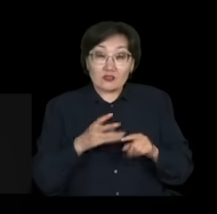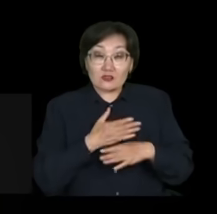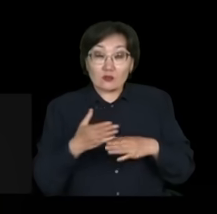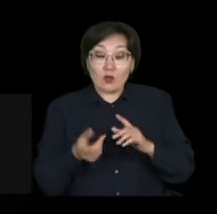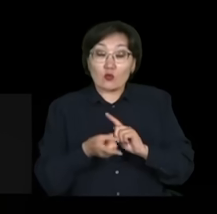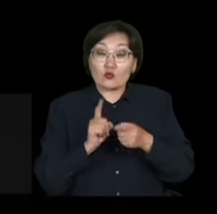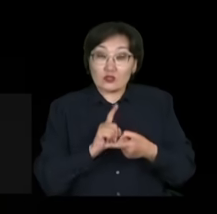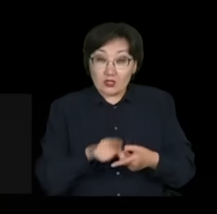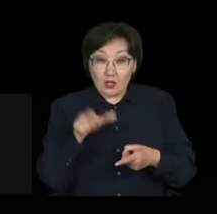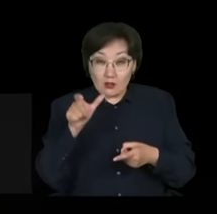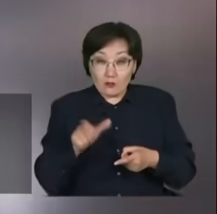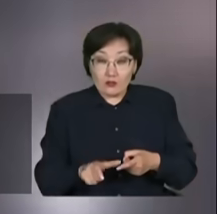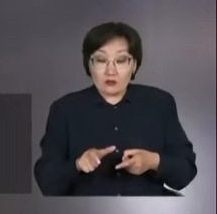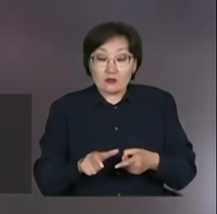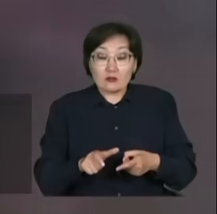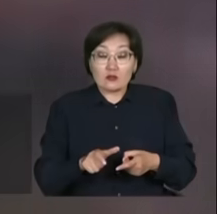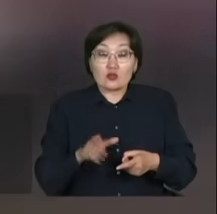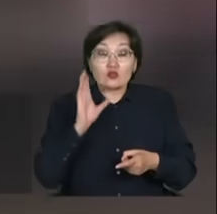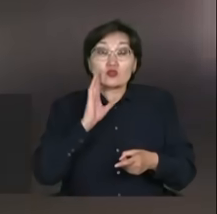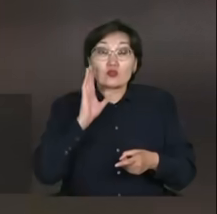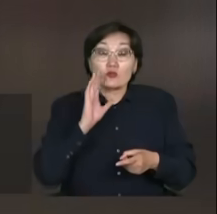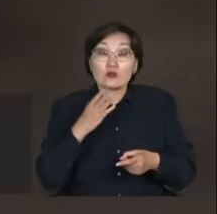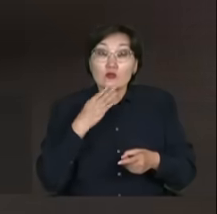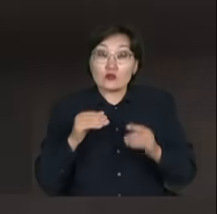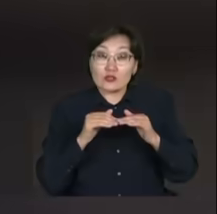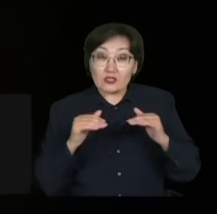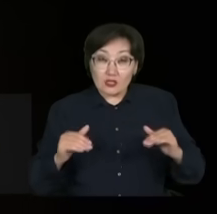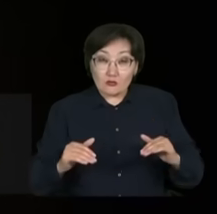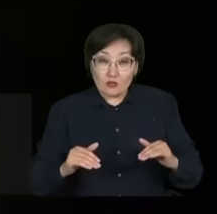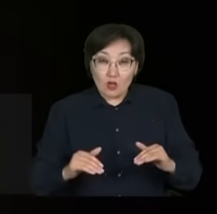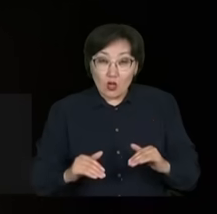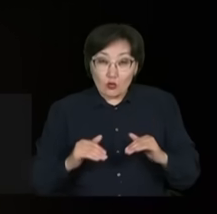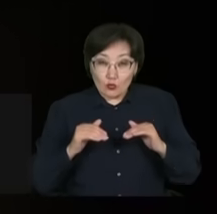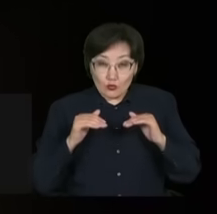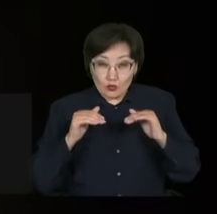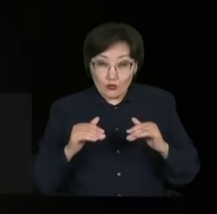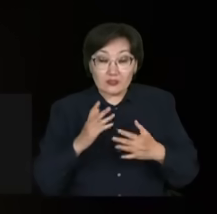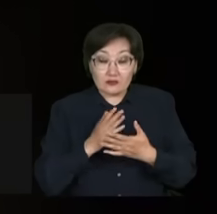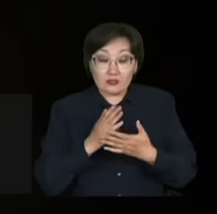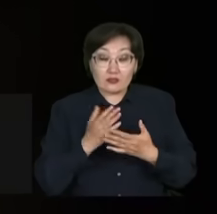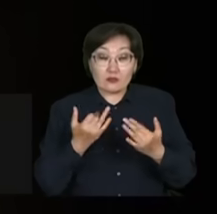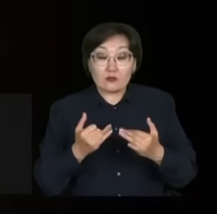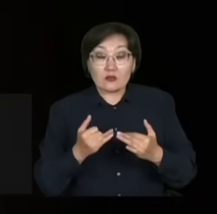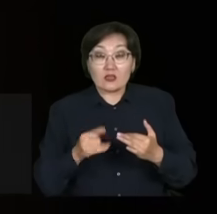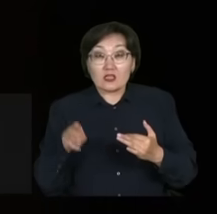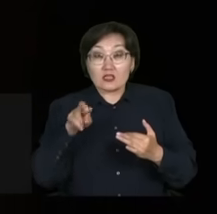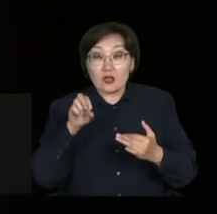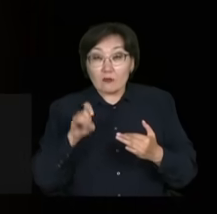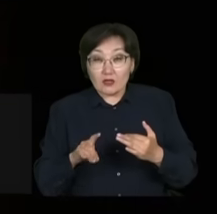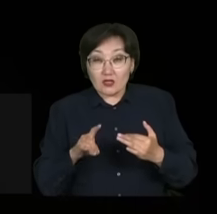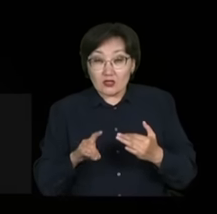ауысып келеміз. Жігіттер ауысады. Су енді өзінің деңгейімен келіп жатыр. Осы қазір дамбыға әлі жете қойған